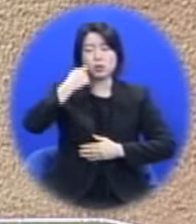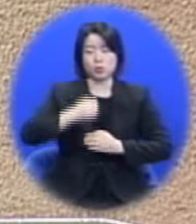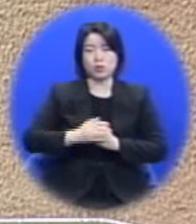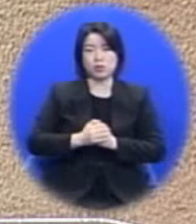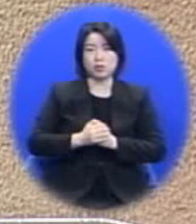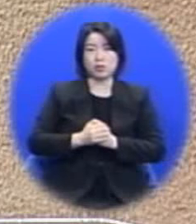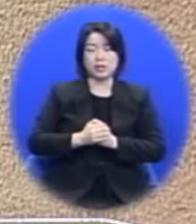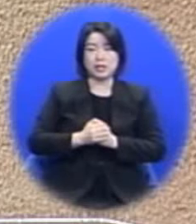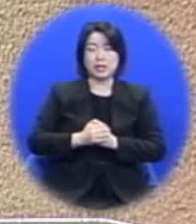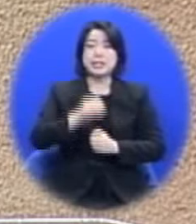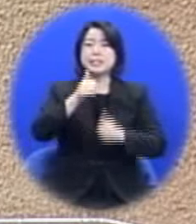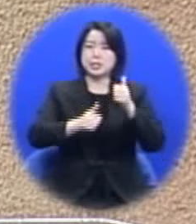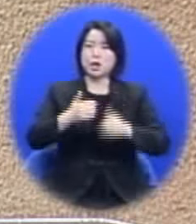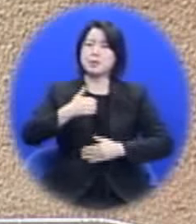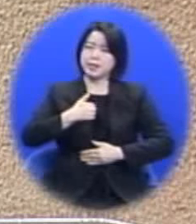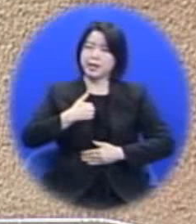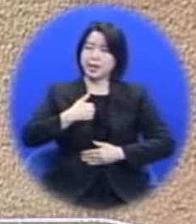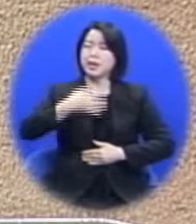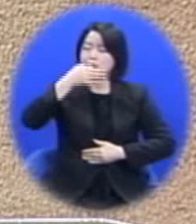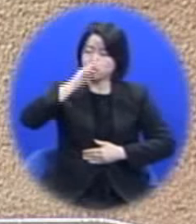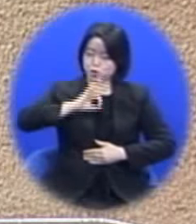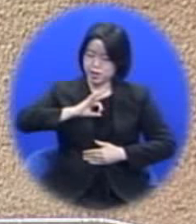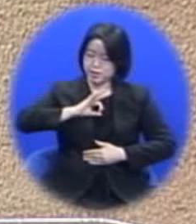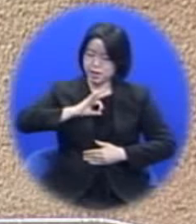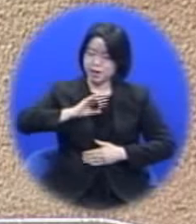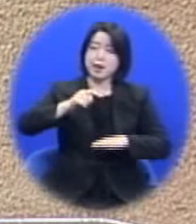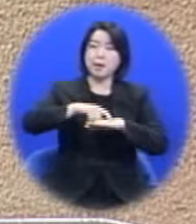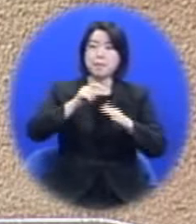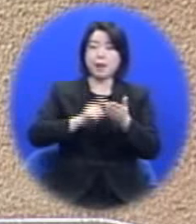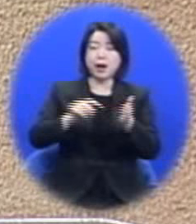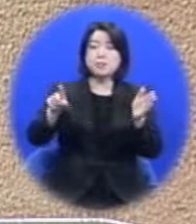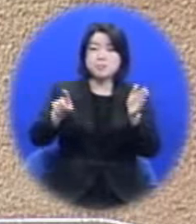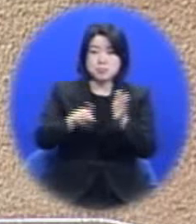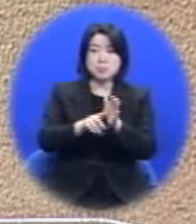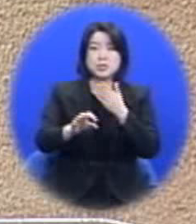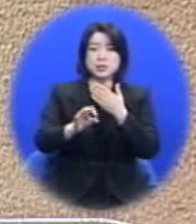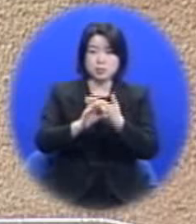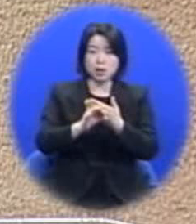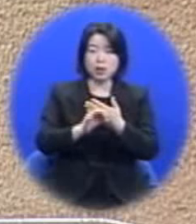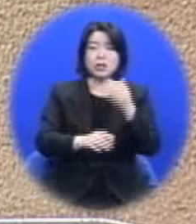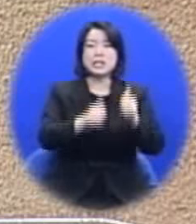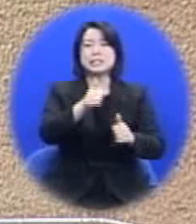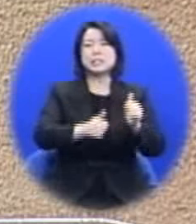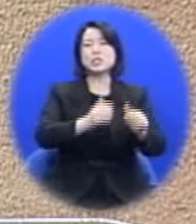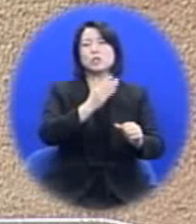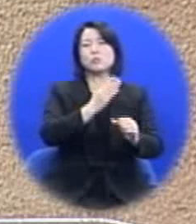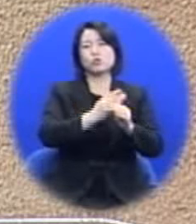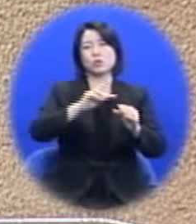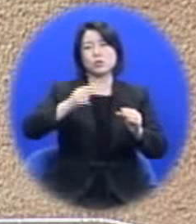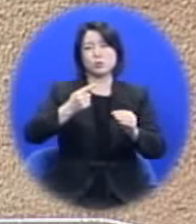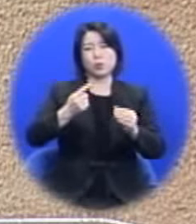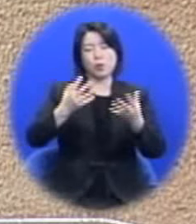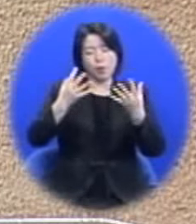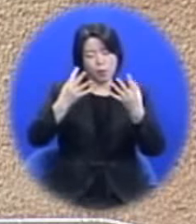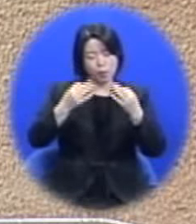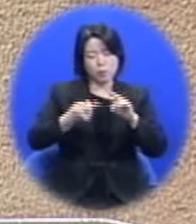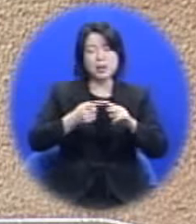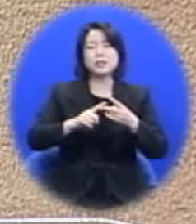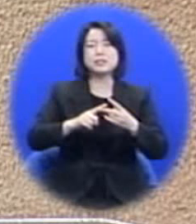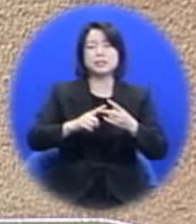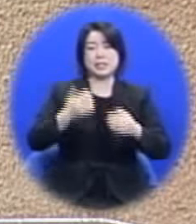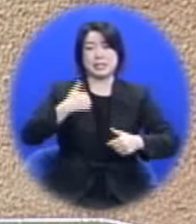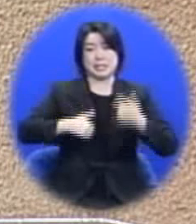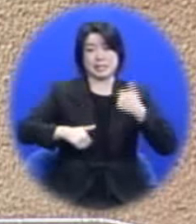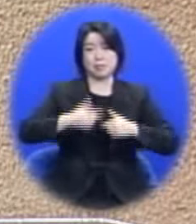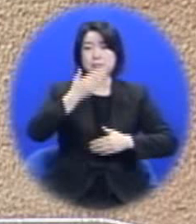시험이 내게 유익하다. 그렇게 마음에 믿어지면 시험 중에서도 얼마든지 기뻐할 수 있어요.